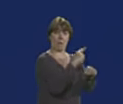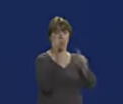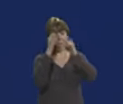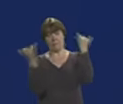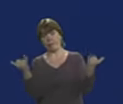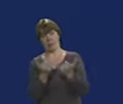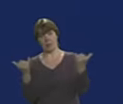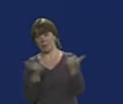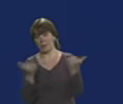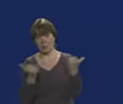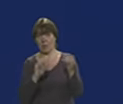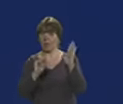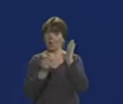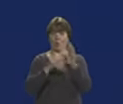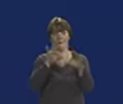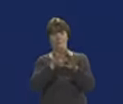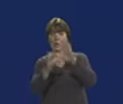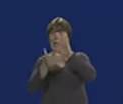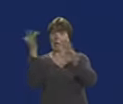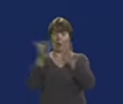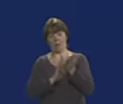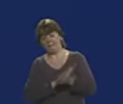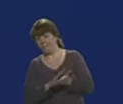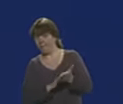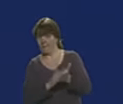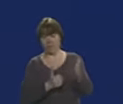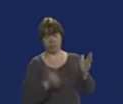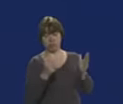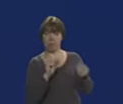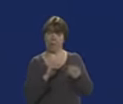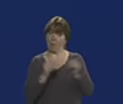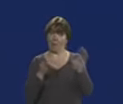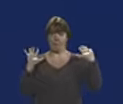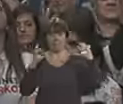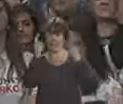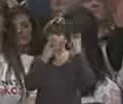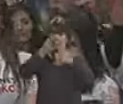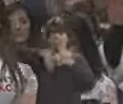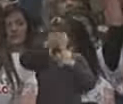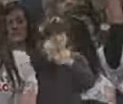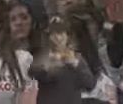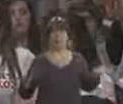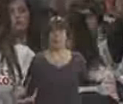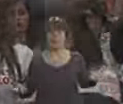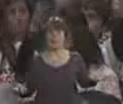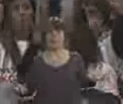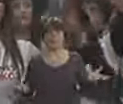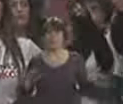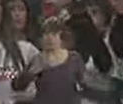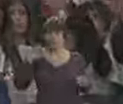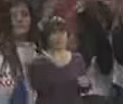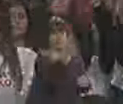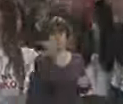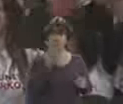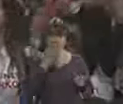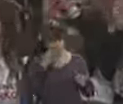politique de droit de vote aux immigrés et de régularisation de tous les clandestins dans notre pays. Chacun doit être